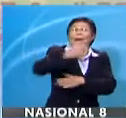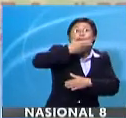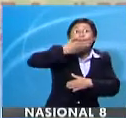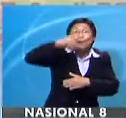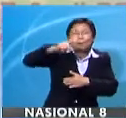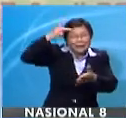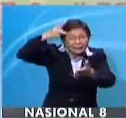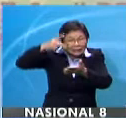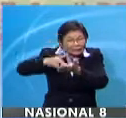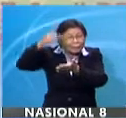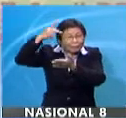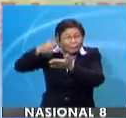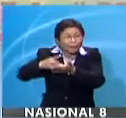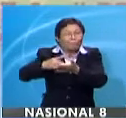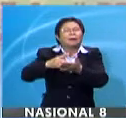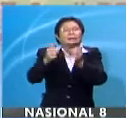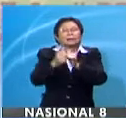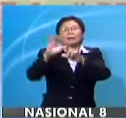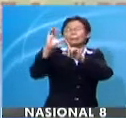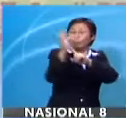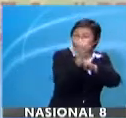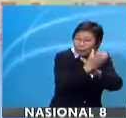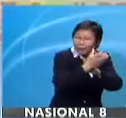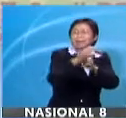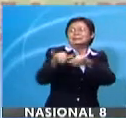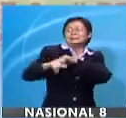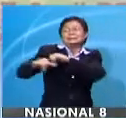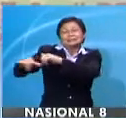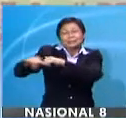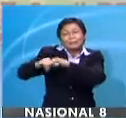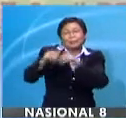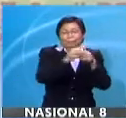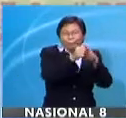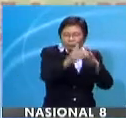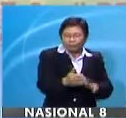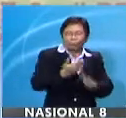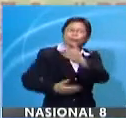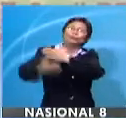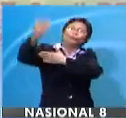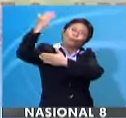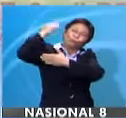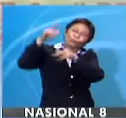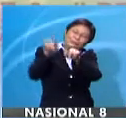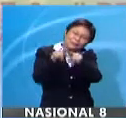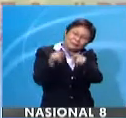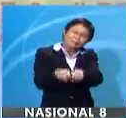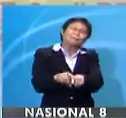dikenalpasti pemimpin rantau ini dengan budaya yang sama seperti pemimpin terdahulu.